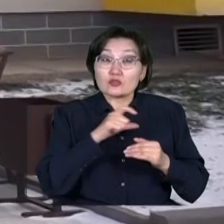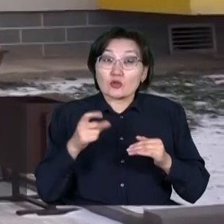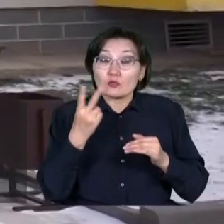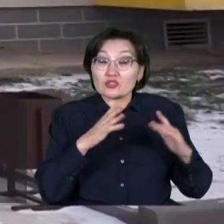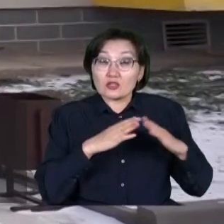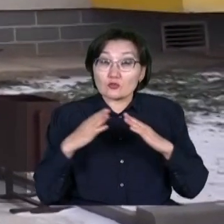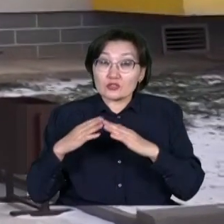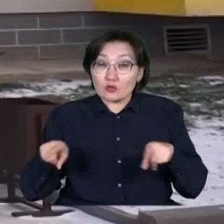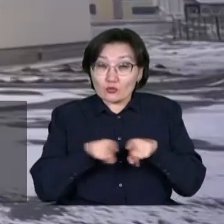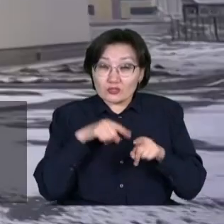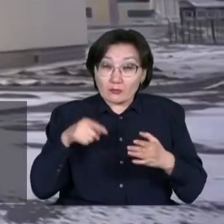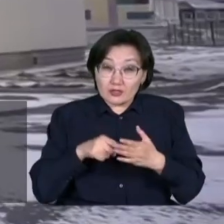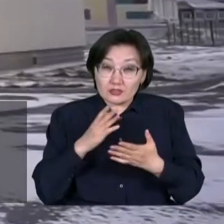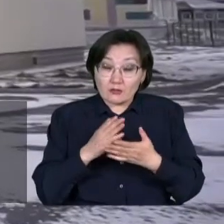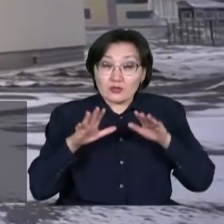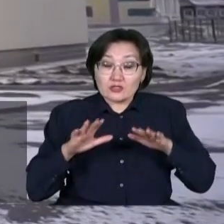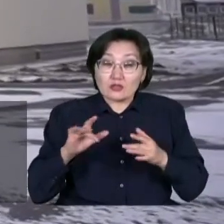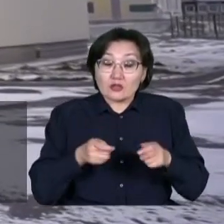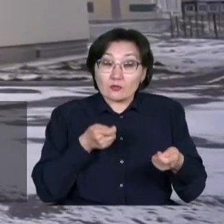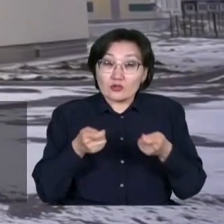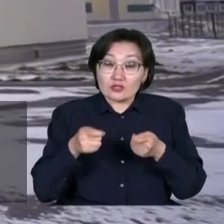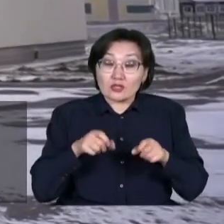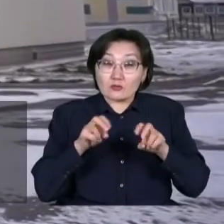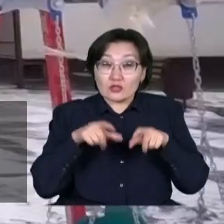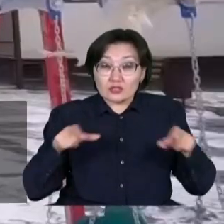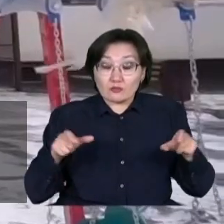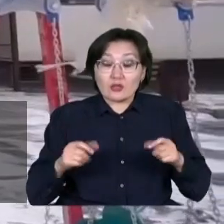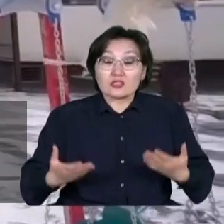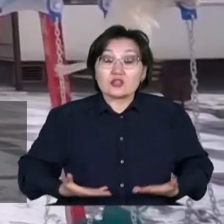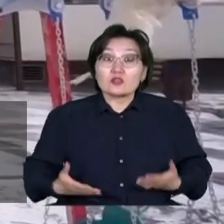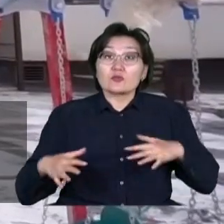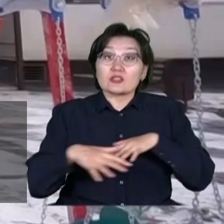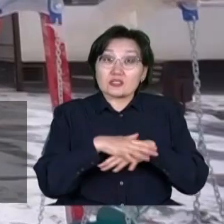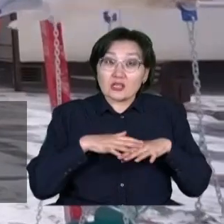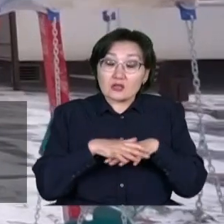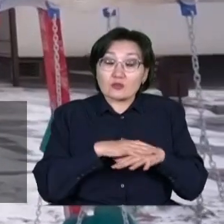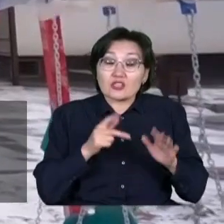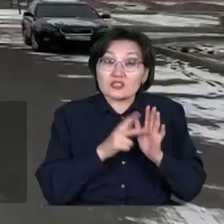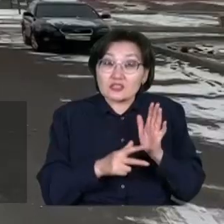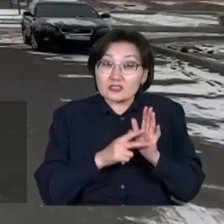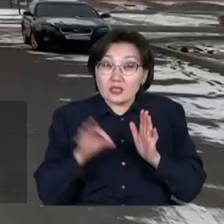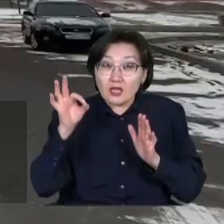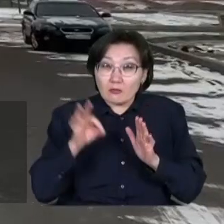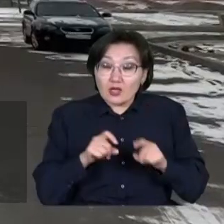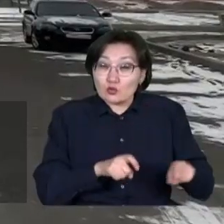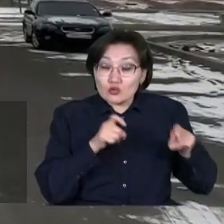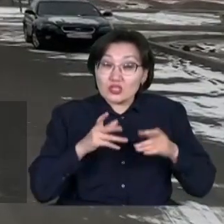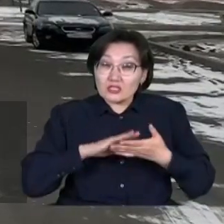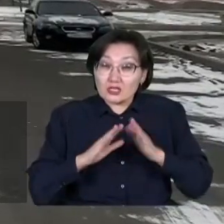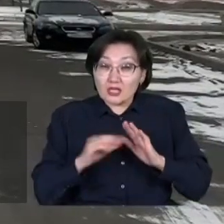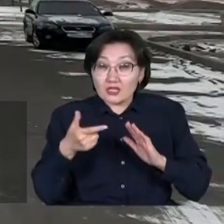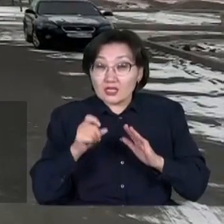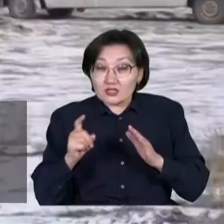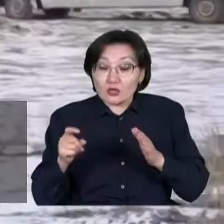екі үйде осындай мәселе бар. Ал жергілікті билік өкілдері тұрғындардың 80% көшіп келсе ғана газды қосамыз деп мәлімдеп отыр.